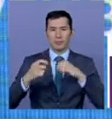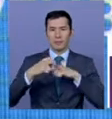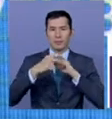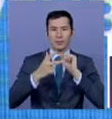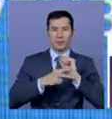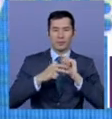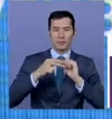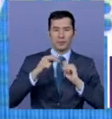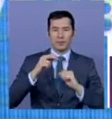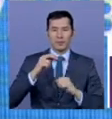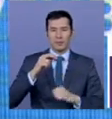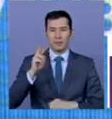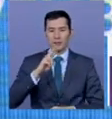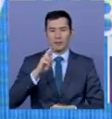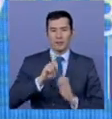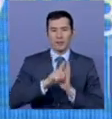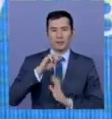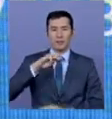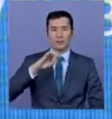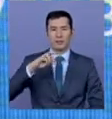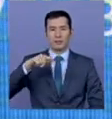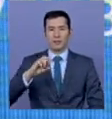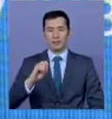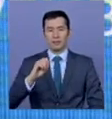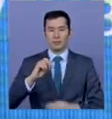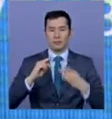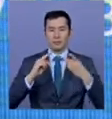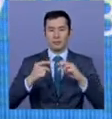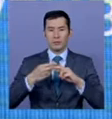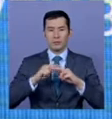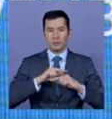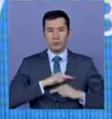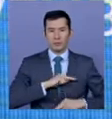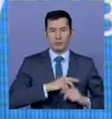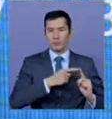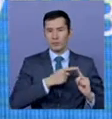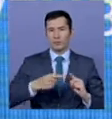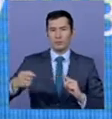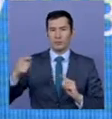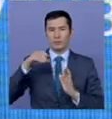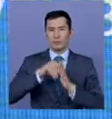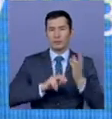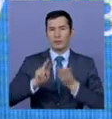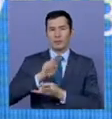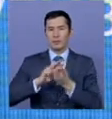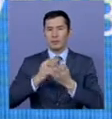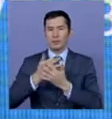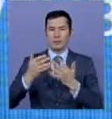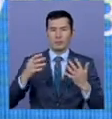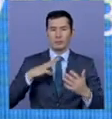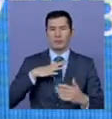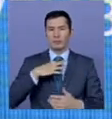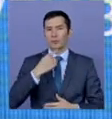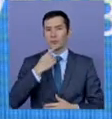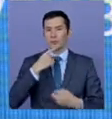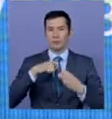теңге Қазақстан аумағындағы жалғыз төлемдік құрал болып саналды. Бұл еңбекке, дамуға, реформаларға және кездесулерге толы қиын кезеңдер еді.